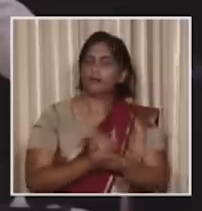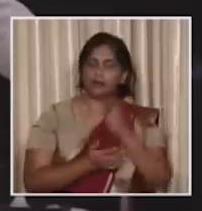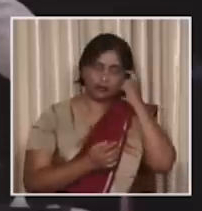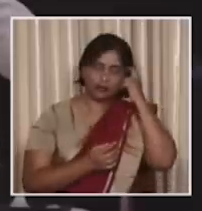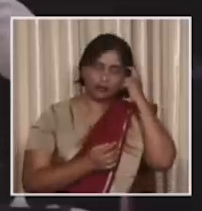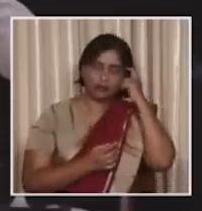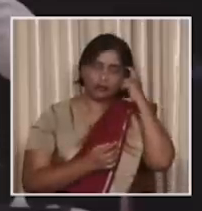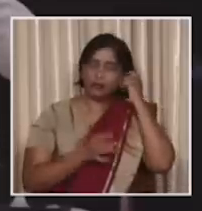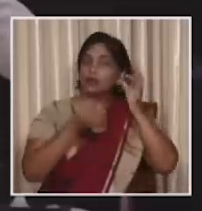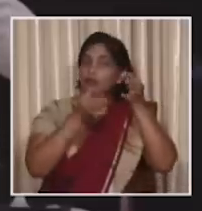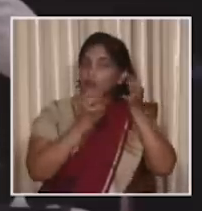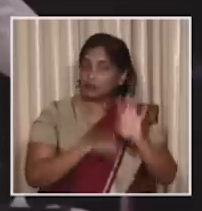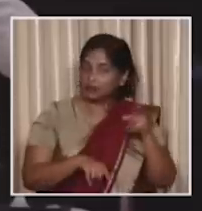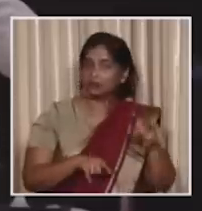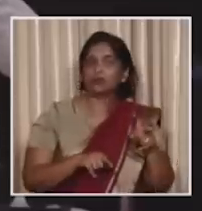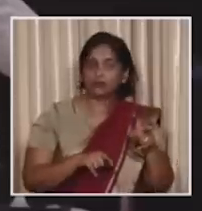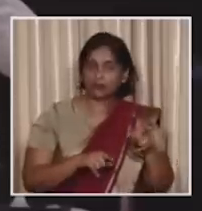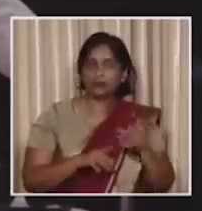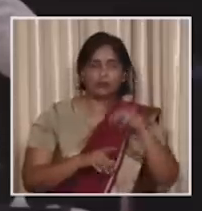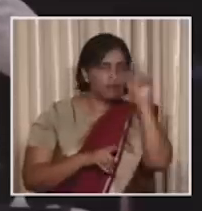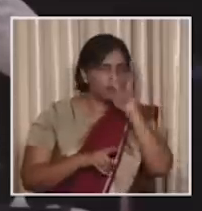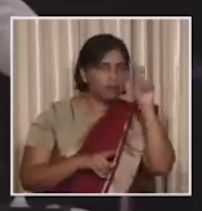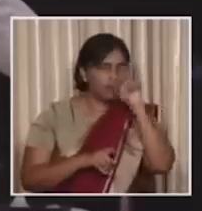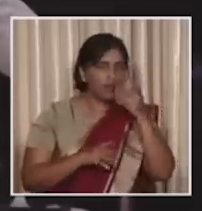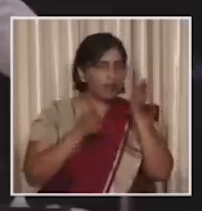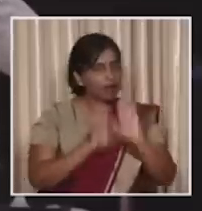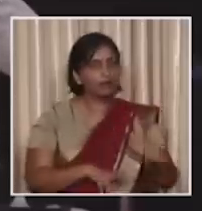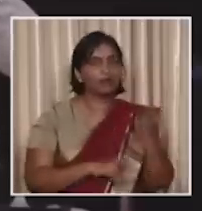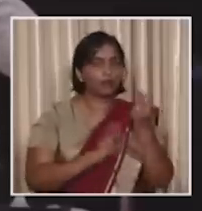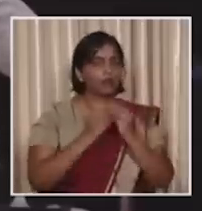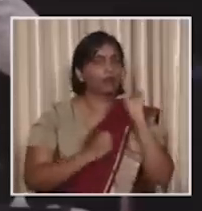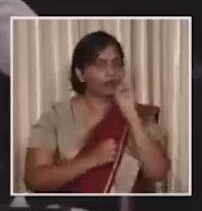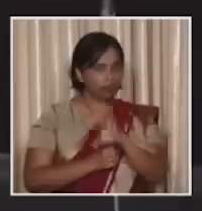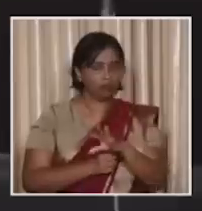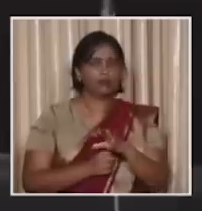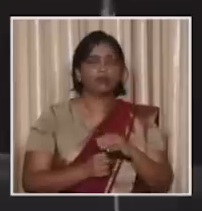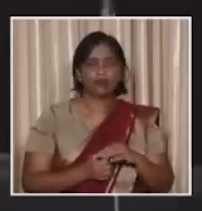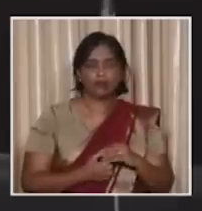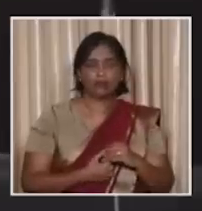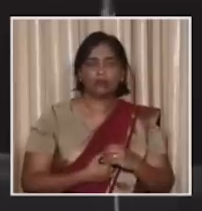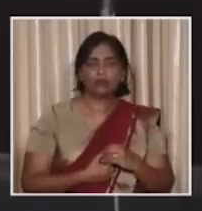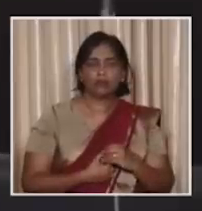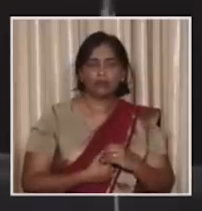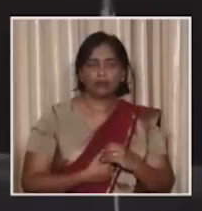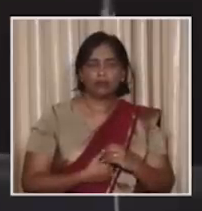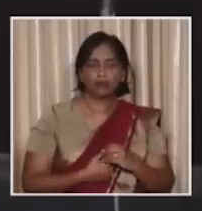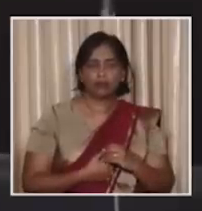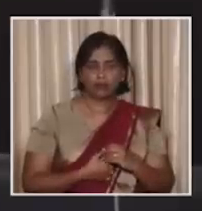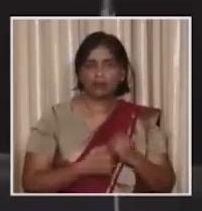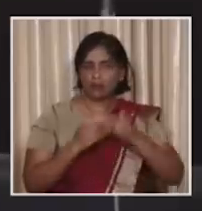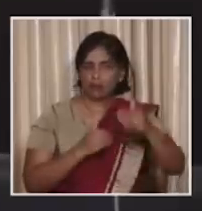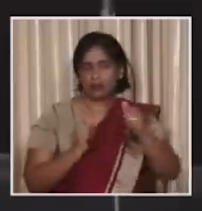නිසා විධිමත්ව සෑම මාසයකම අවසානයේදී හරි ඔවුන්ට මුදල් ලබා දෙන වෙලාවට මුදල් ටික සූදානම් කරන්න අපි